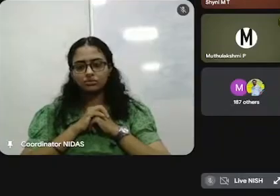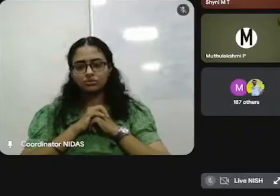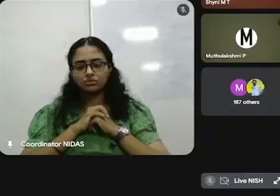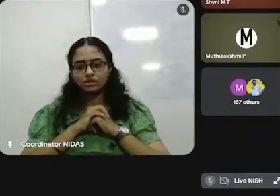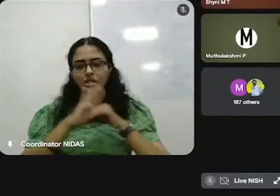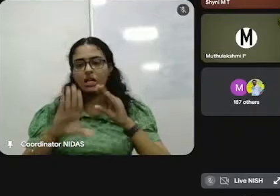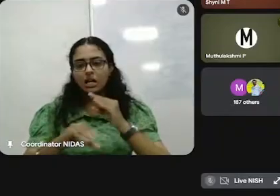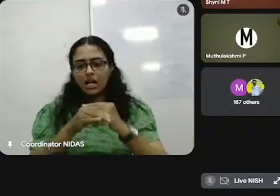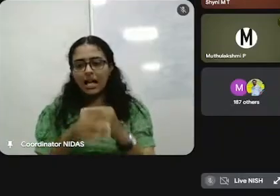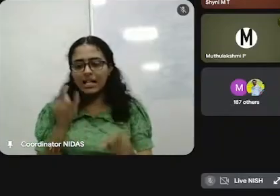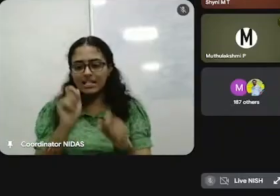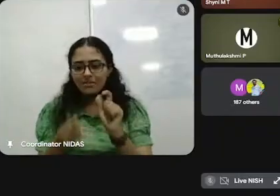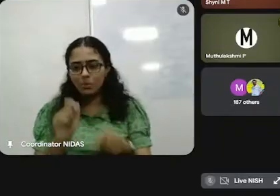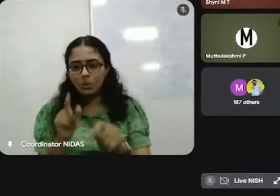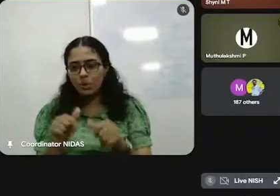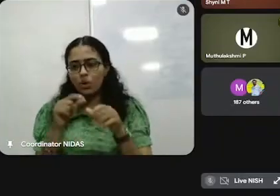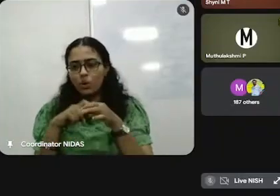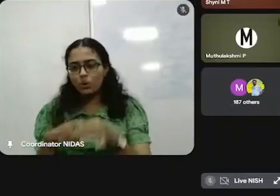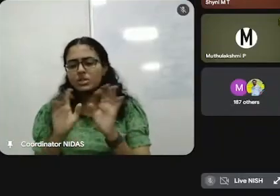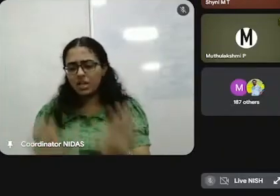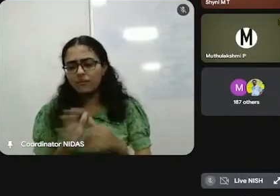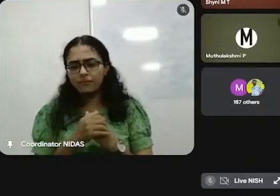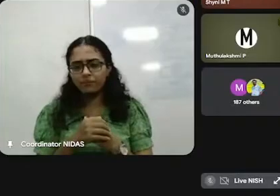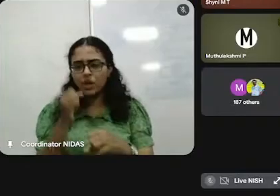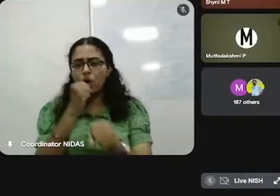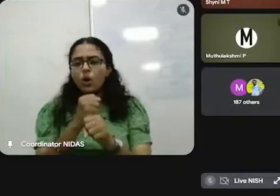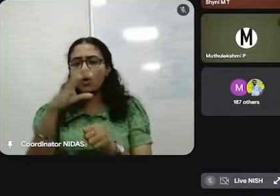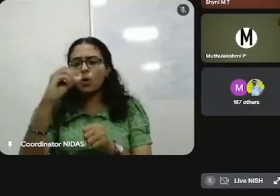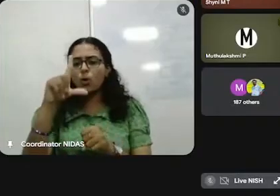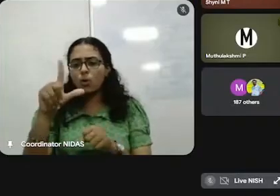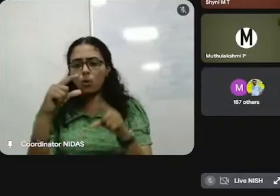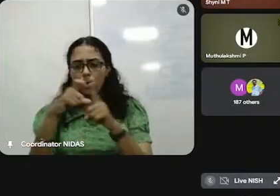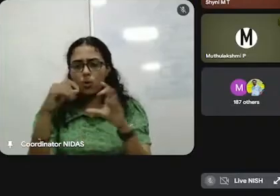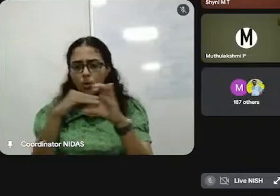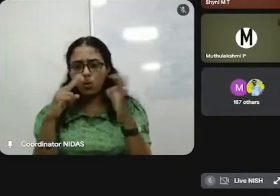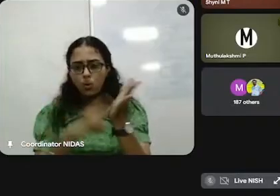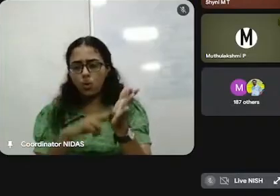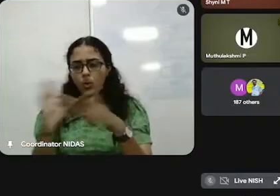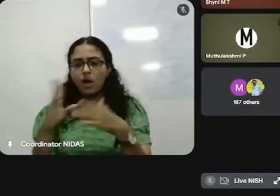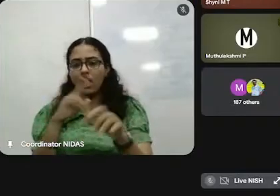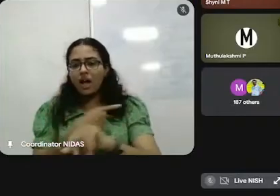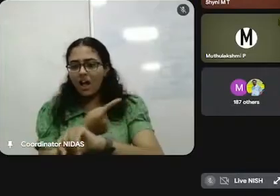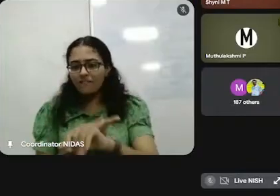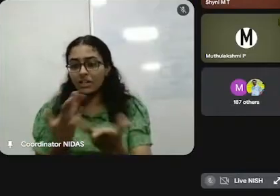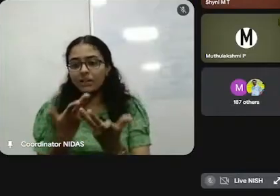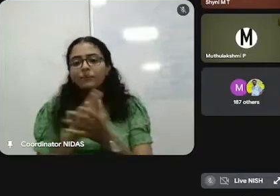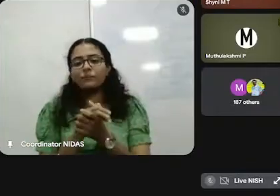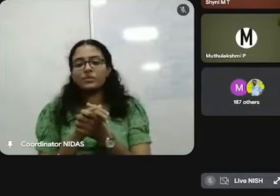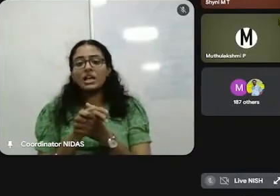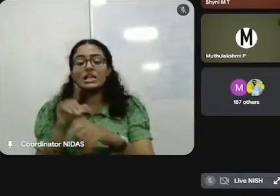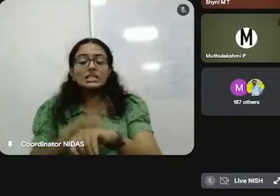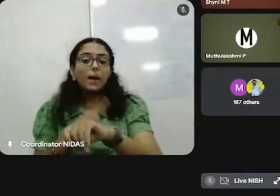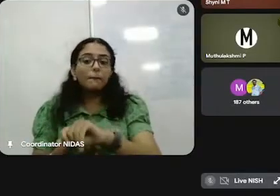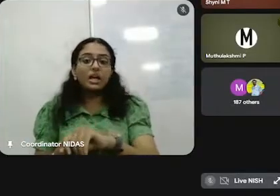അതുപോലെ തന്നെ നമ്മുടെ ചാറ്റ് ബോക്സിൽ ചോദിച്ചൊരു ചോദ്യമാണ് ഗോൾഡൻ അവർ ഇൻ സ്ട്രോക്ക് ട്രീറ്റ്മെന്റ്. അതായത് സ്ട്രോക്ക് ട്രീറ്റ്മെന്റിലെ ഏറ്റവും മികച്ച